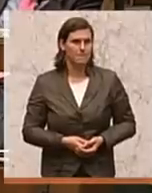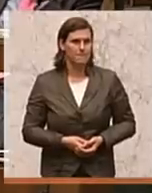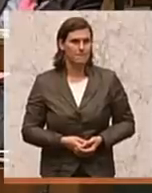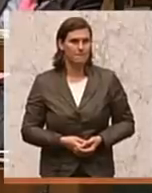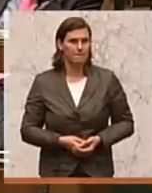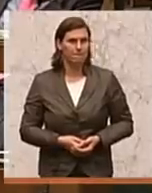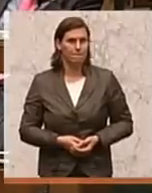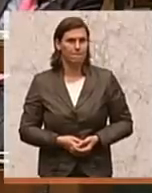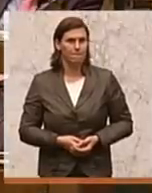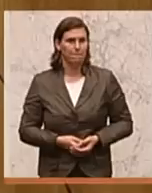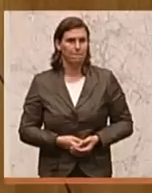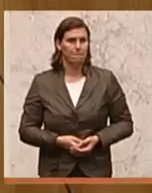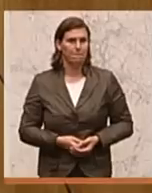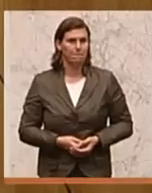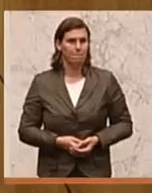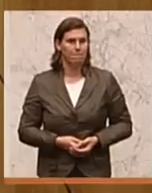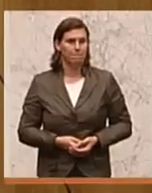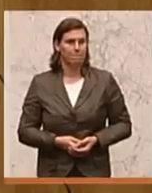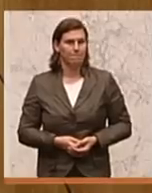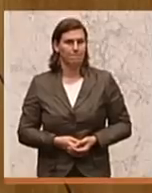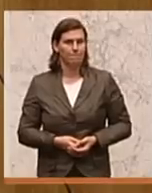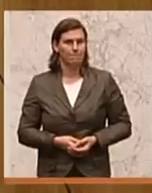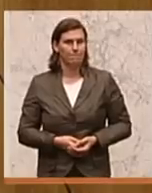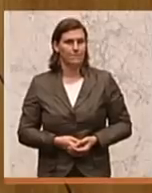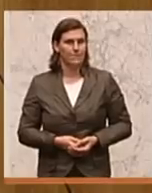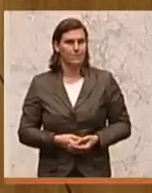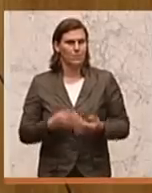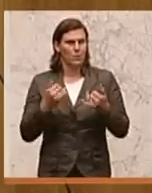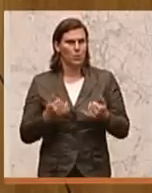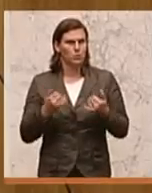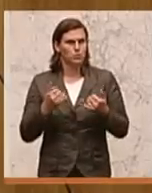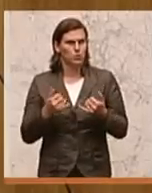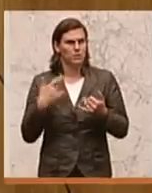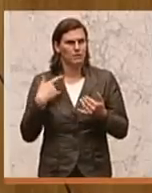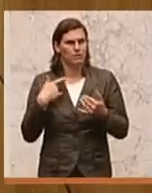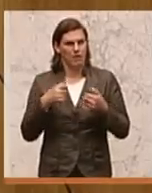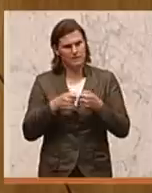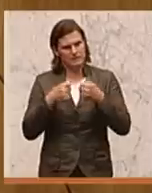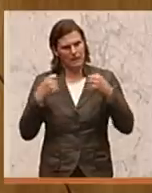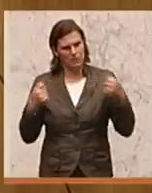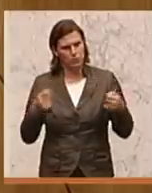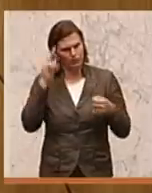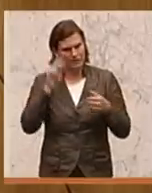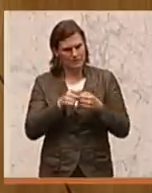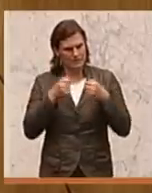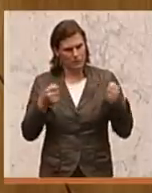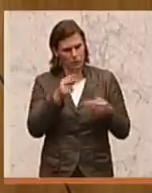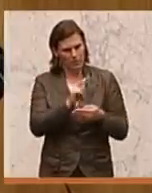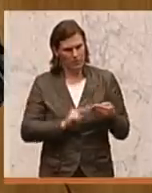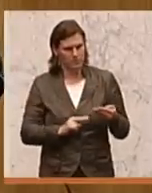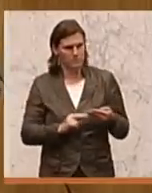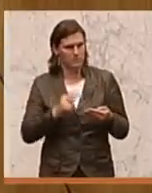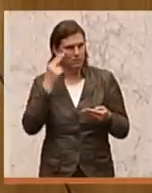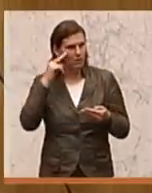Ich habe heute einen, wie ich meine, guten Kommentar von Walter Hämmerle in der Wiener Zeitung gelesen. Er schreibt dort, ist zum Herrn